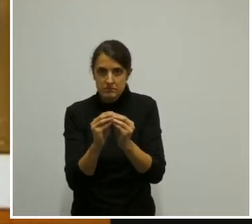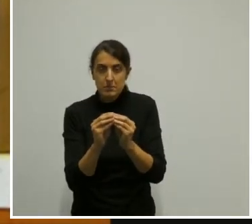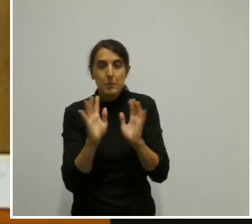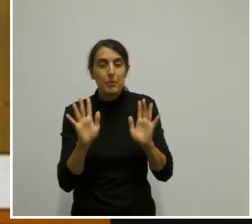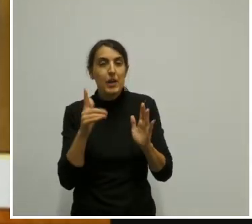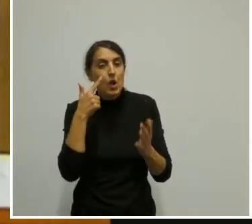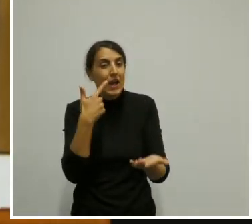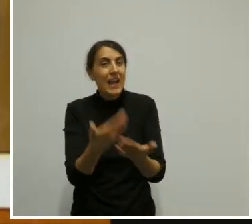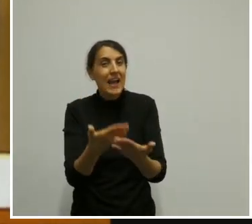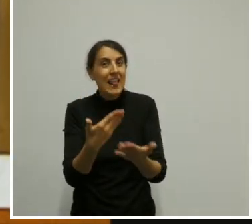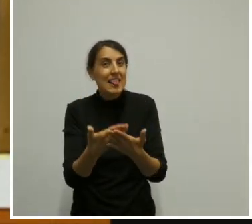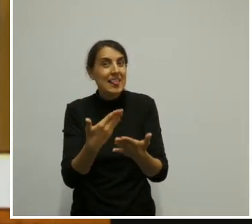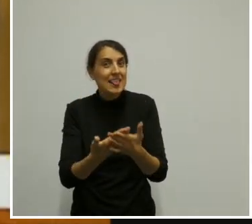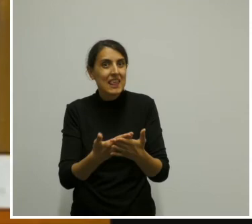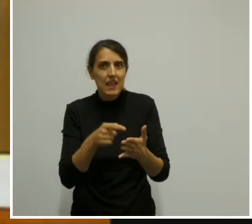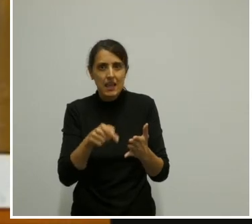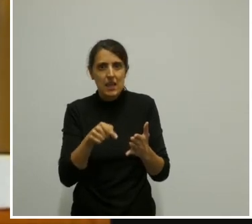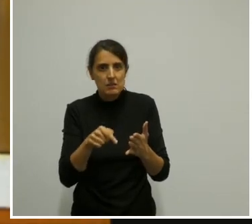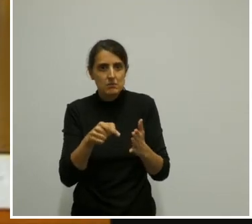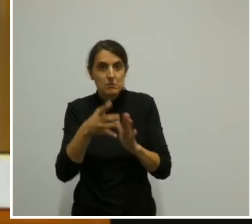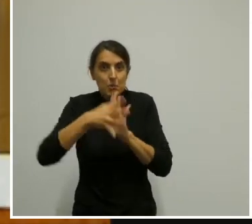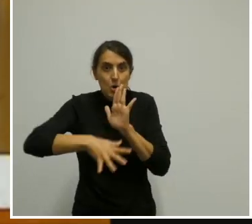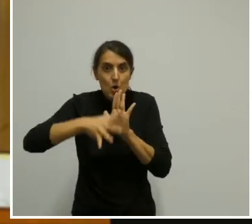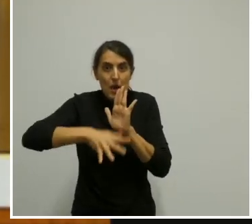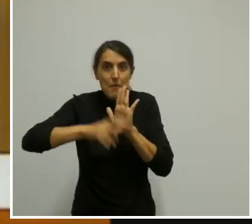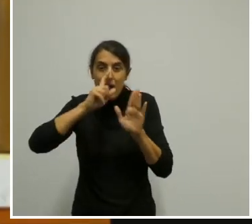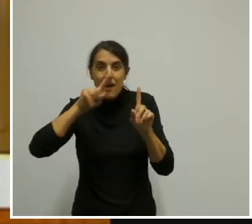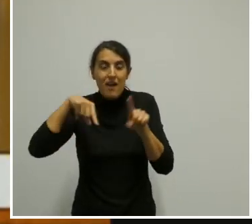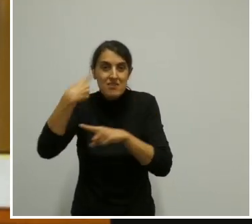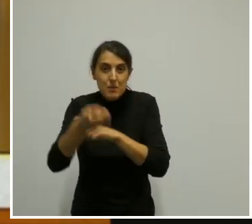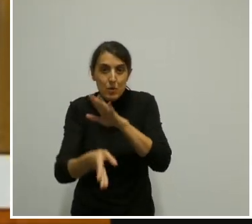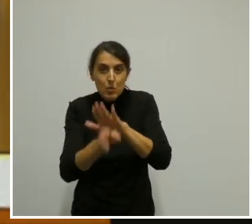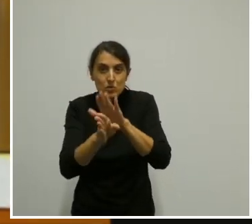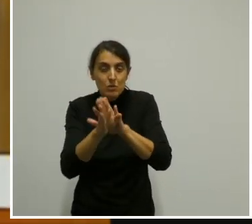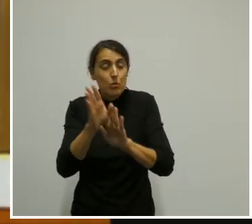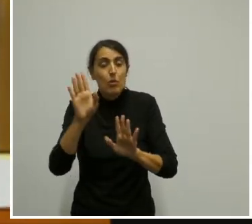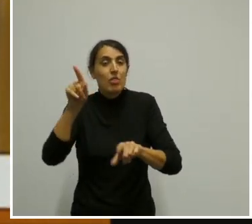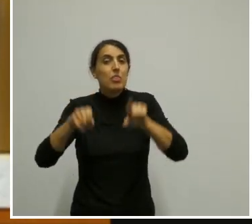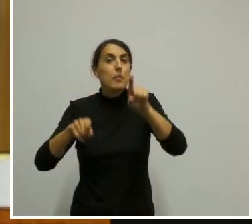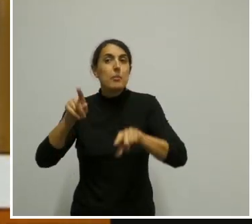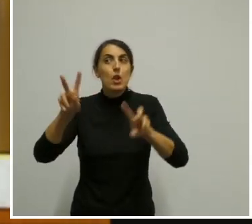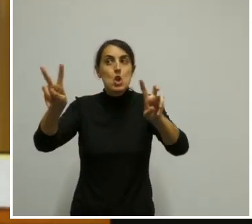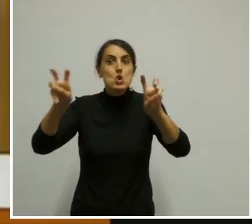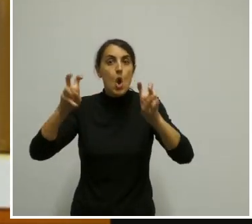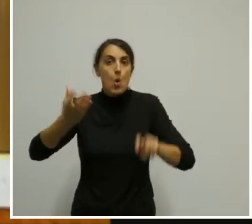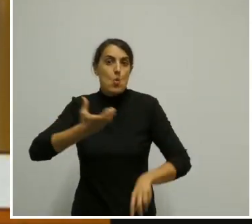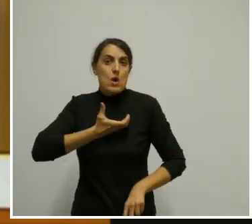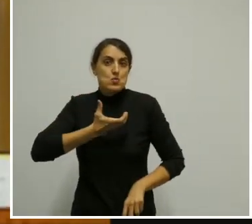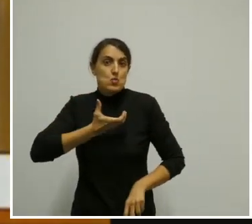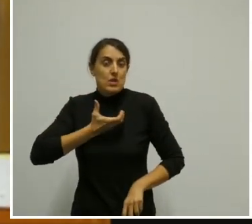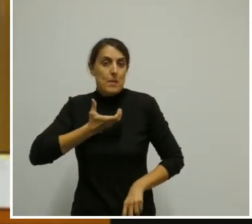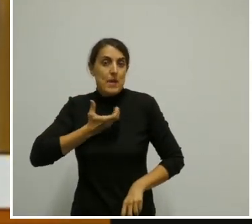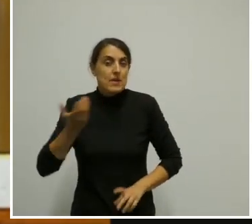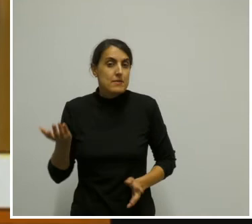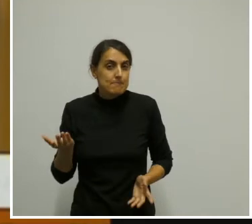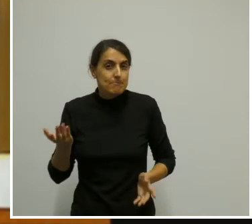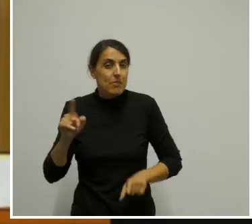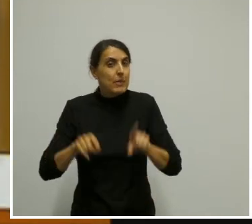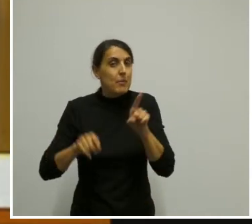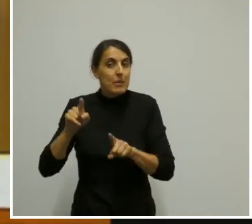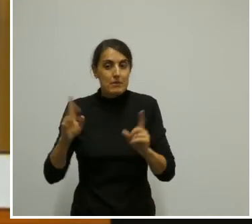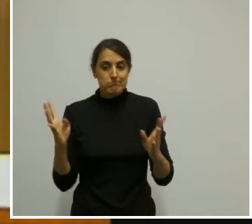garantitzar que el programa continuï l'any que ve, perquè depèn dels canvis que hi hagi a l'Ajuntament i aquí